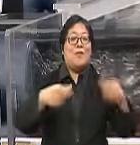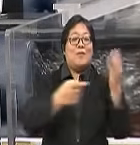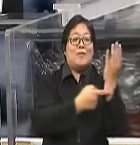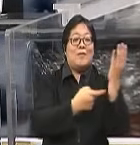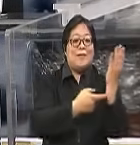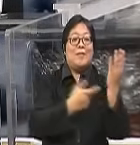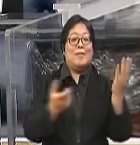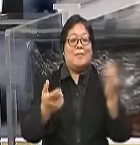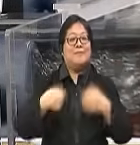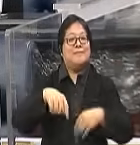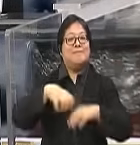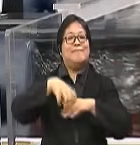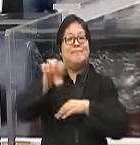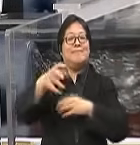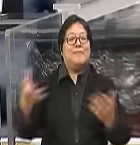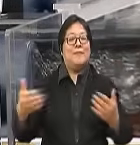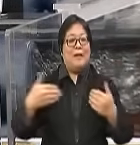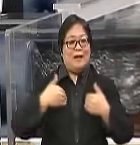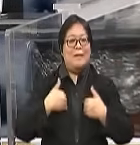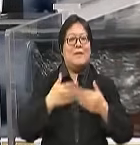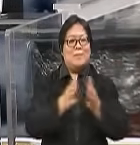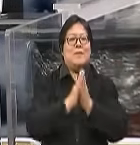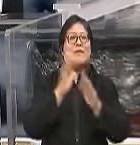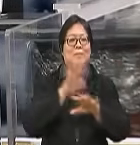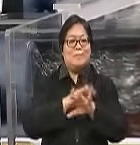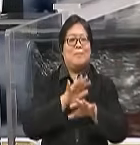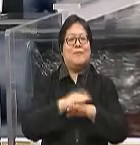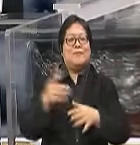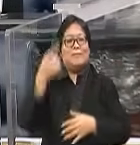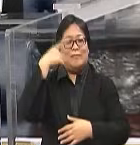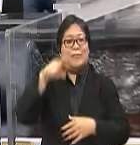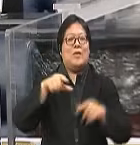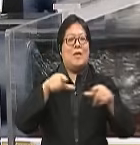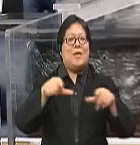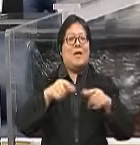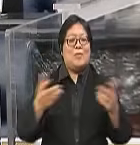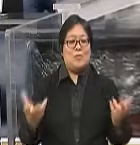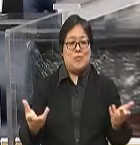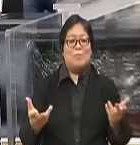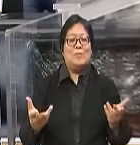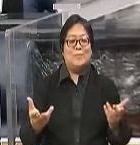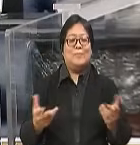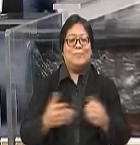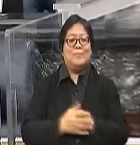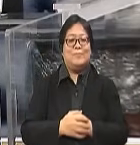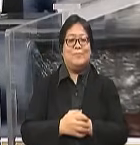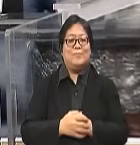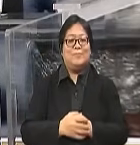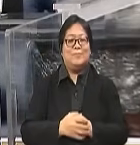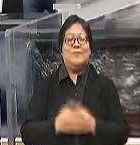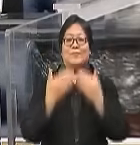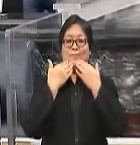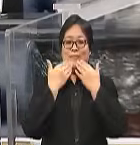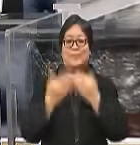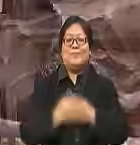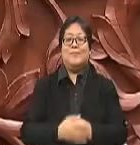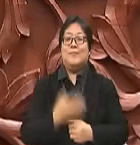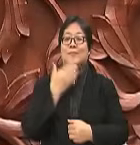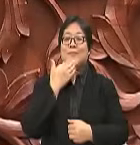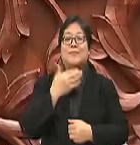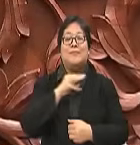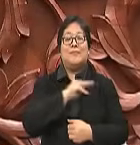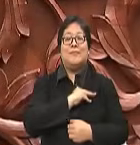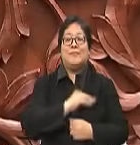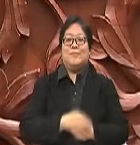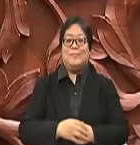getah untuk kita ekspornya ada pernikahannya banyak untuk kayu seperti kayak getahnya Makasih udah saya